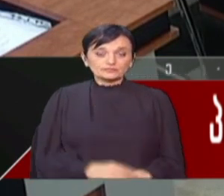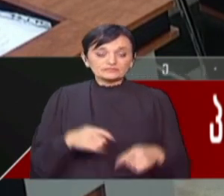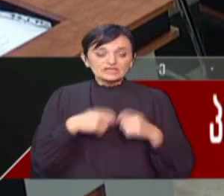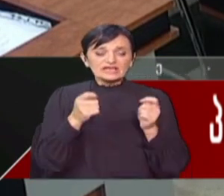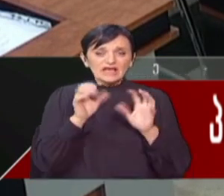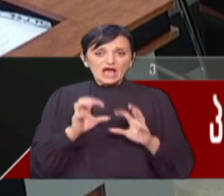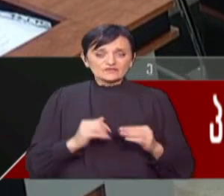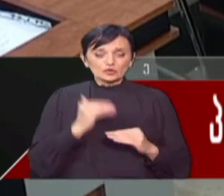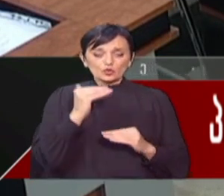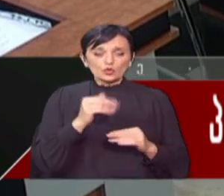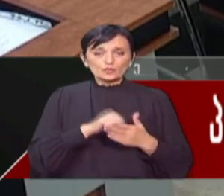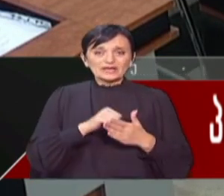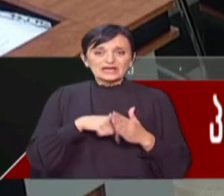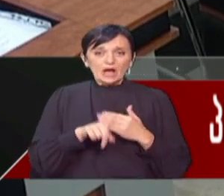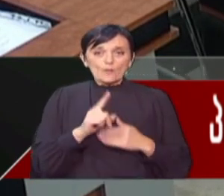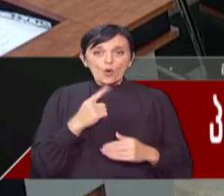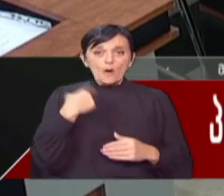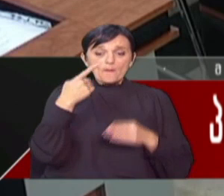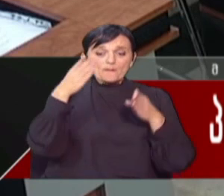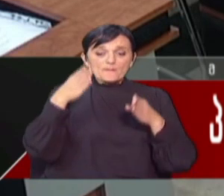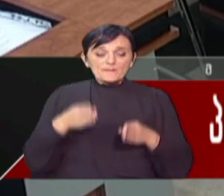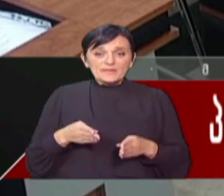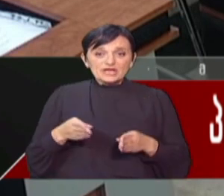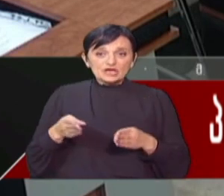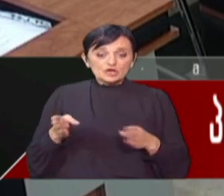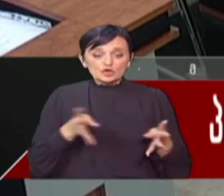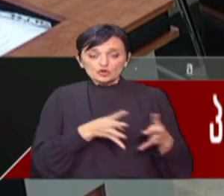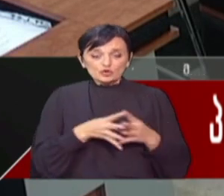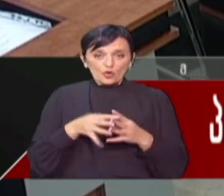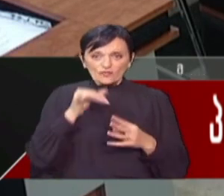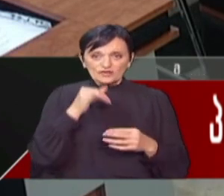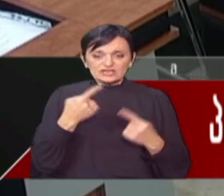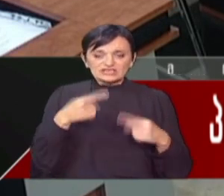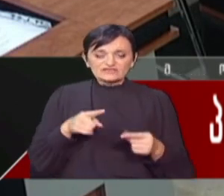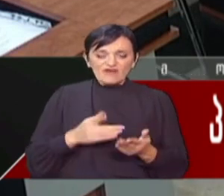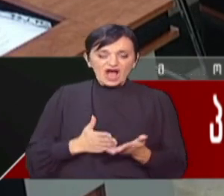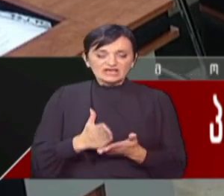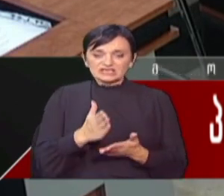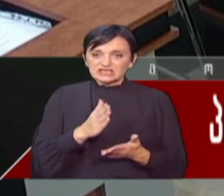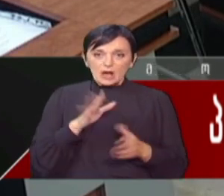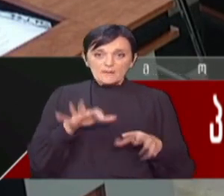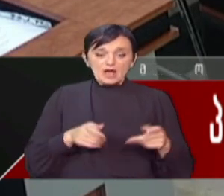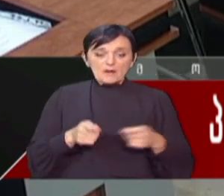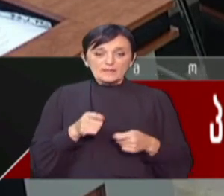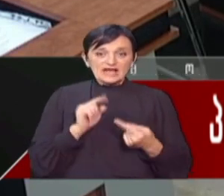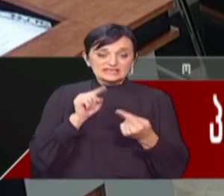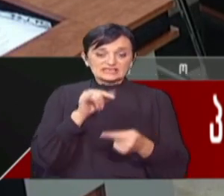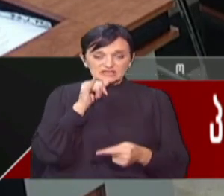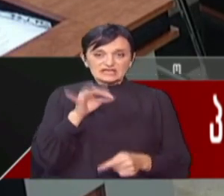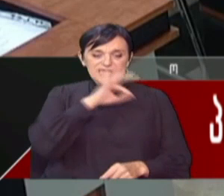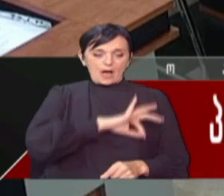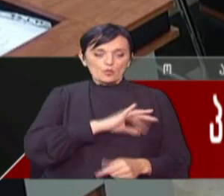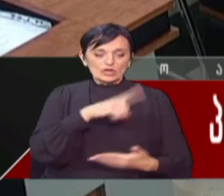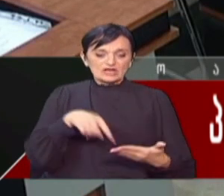დაირღვა კონსტიტუცია, იმის გამო, რომ პიროვნული შეუთავსებლობის გამო სხვა გზა ვერ მონახა პრეზიდენტის წინააღმდეგ და